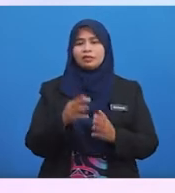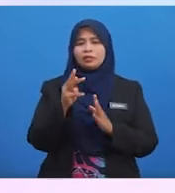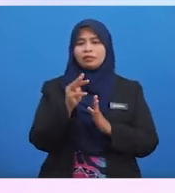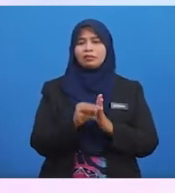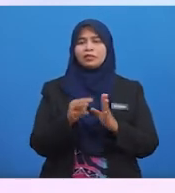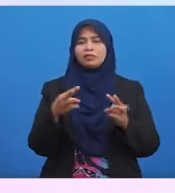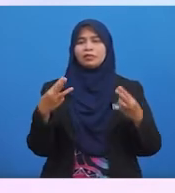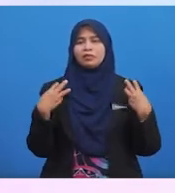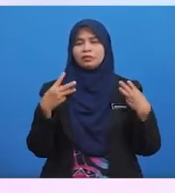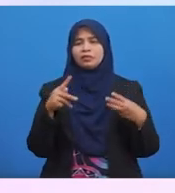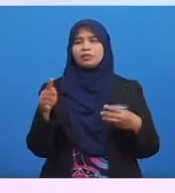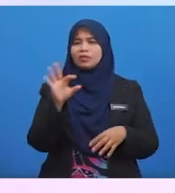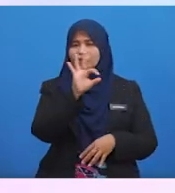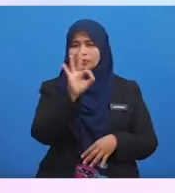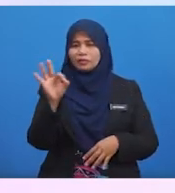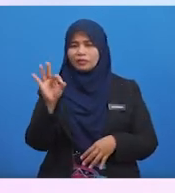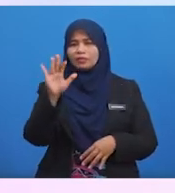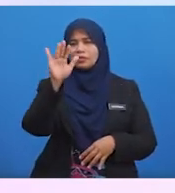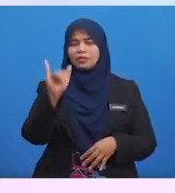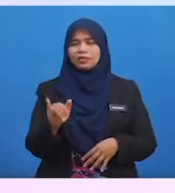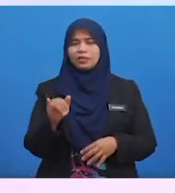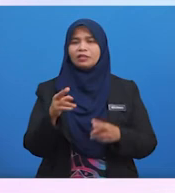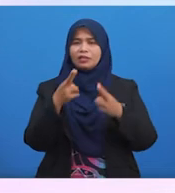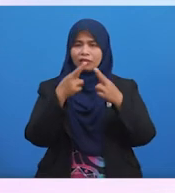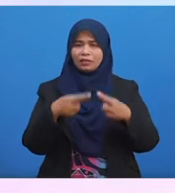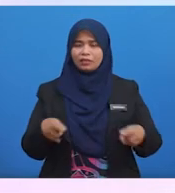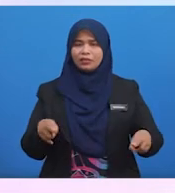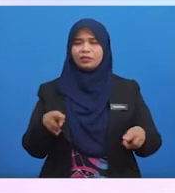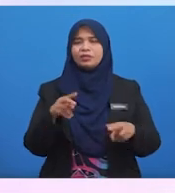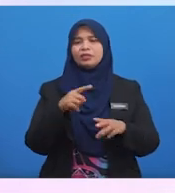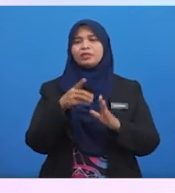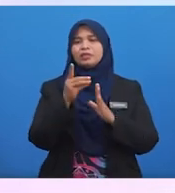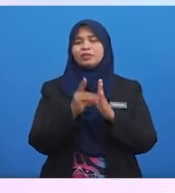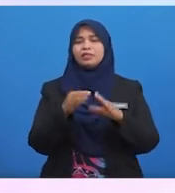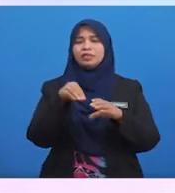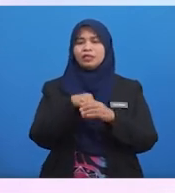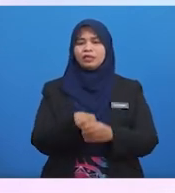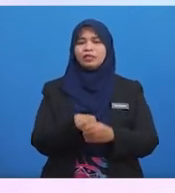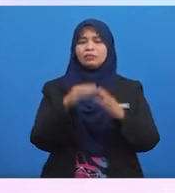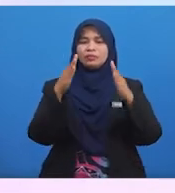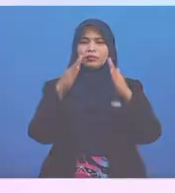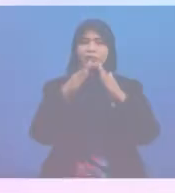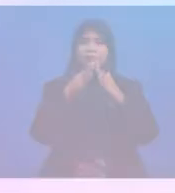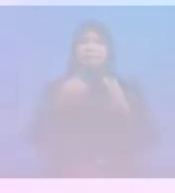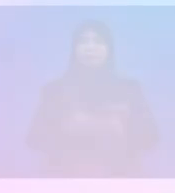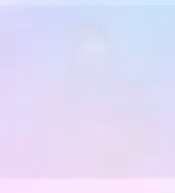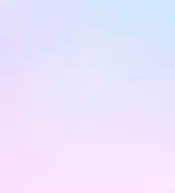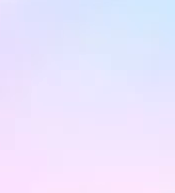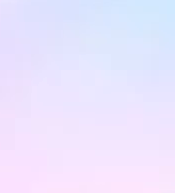salam keempat mewujudkan yang Harmoni di dalam